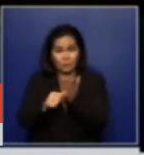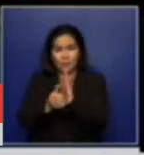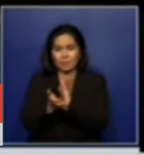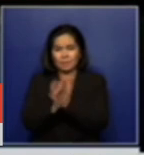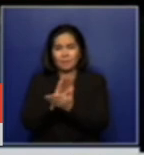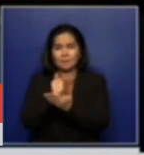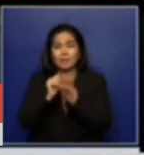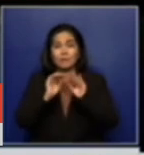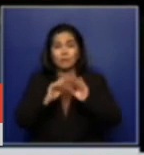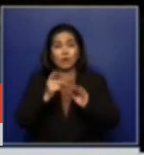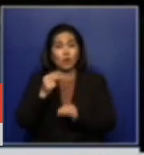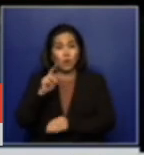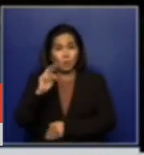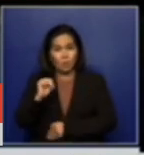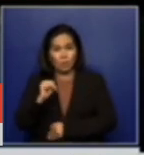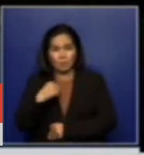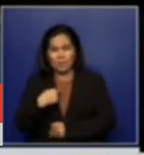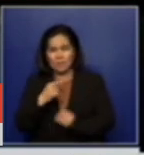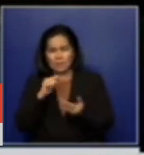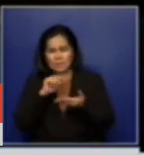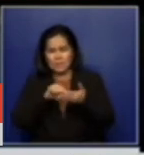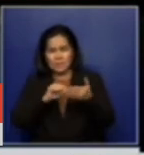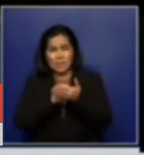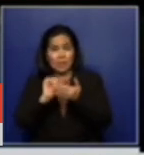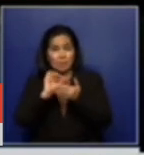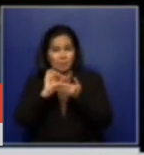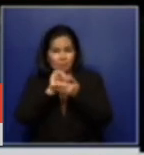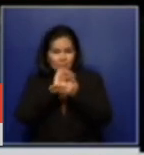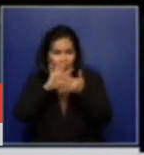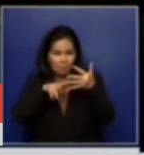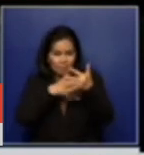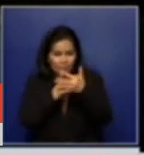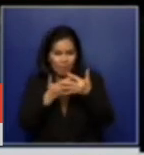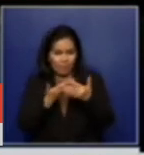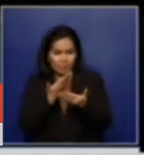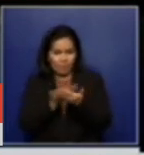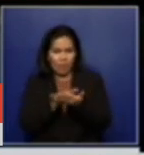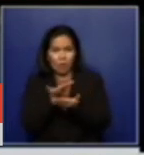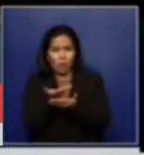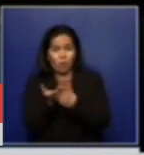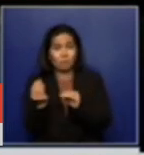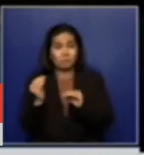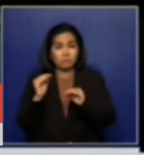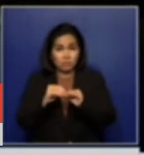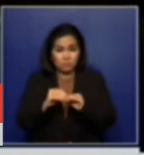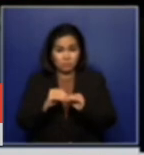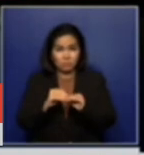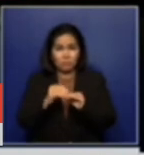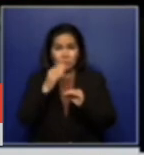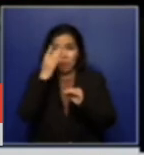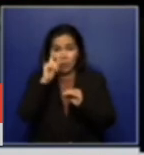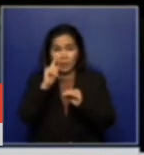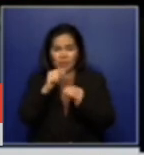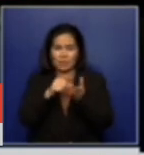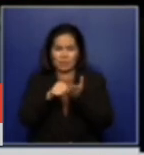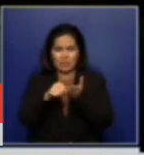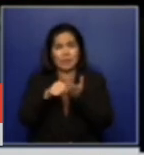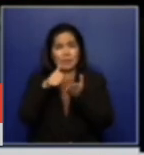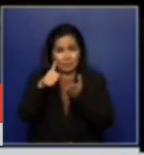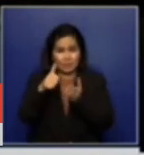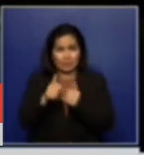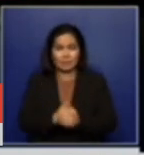ประมาณเพื่อขอใช้งบเพิ่มเติมเข้ามามันแก้ได้ไม่ต้องถอนงบร่างออกไปครับเตรียมใช้งบแปรย